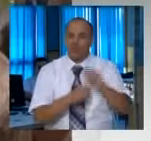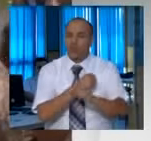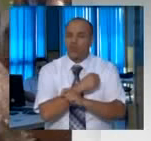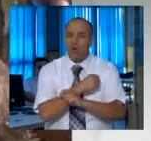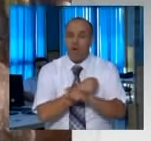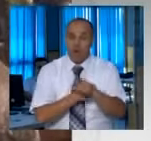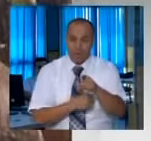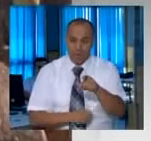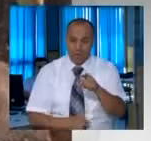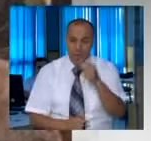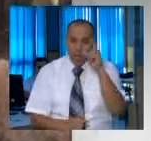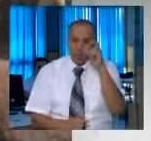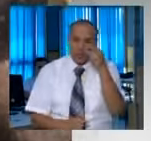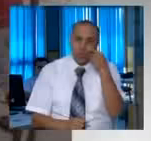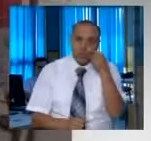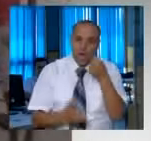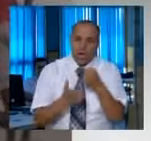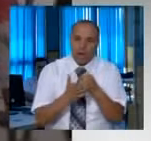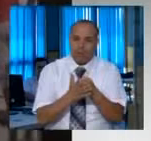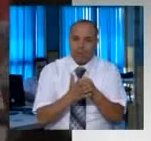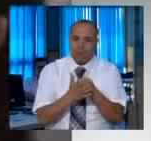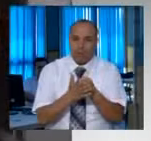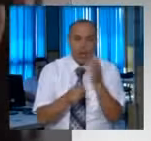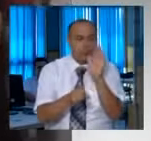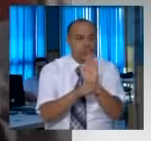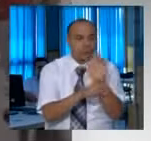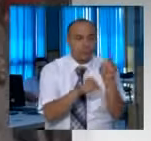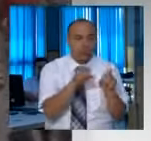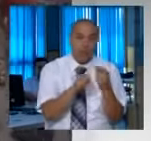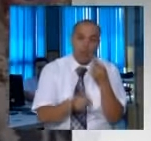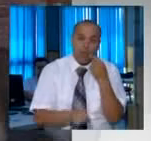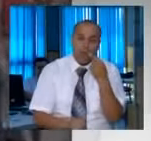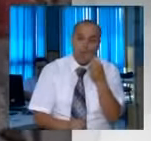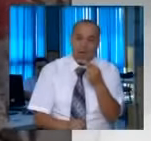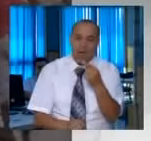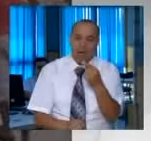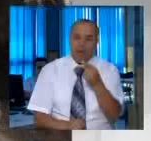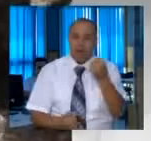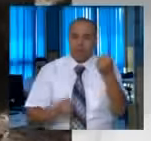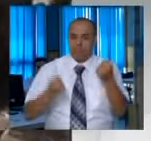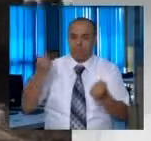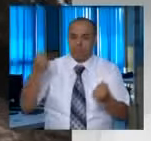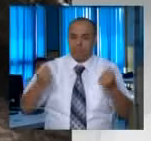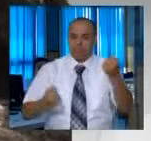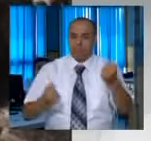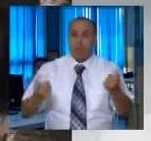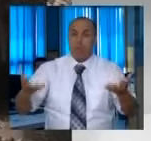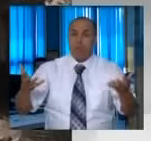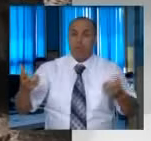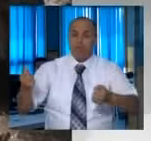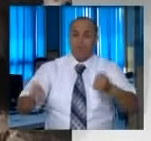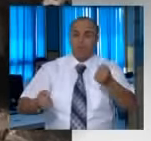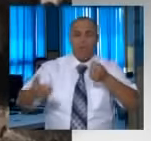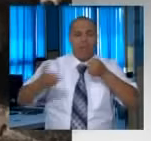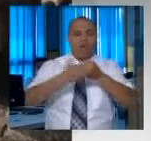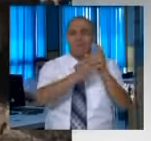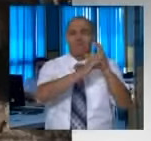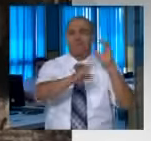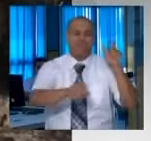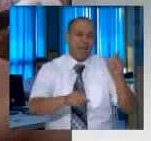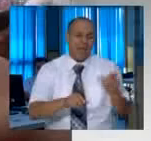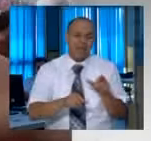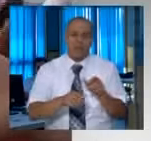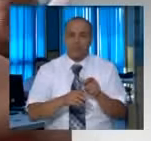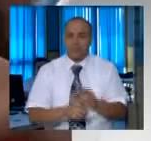بالجهة. صورة الحادثة ووفق شاهدي عيان تمثلت في اصطدام شاحنة ثقيلة بحافلة لنقل